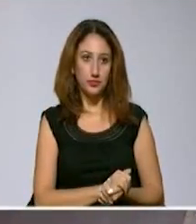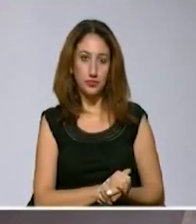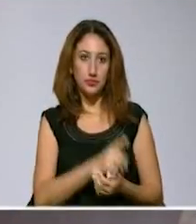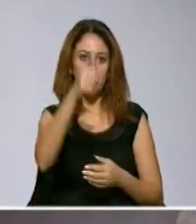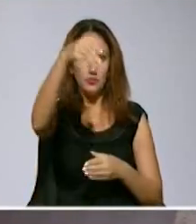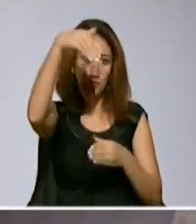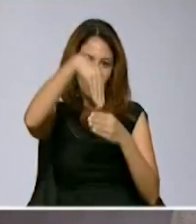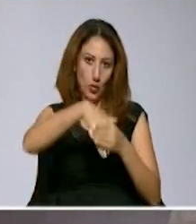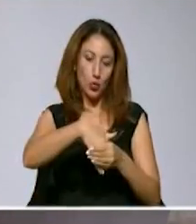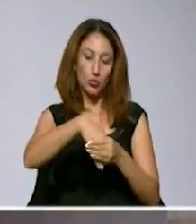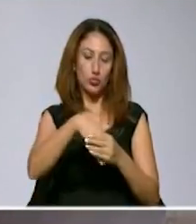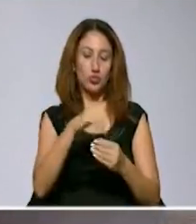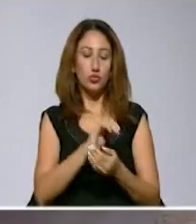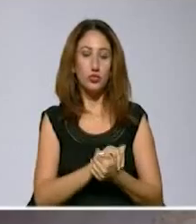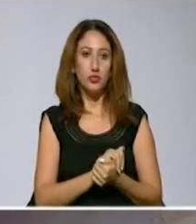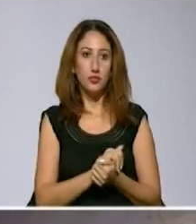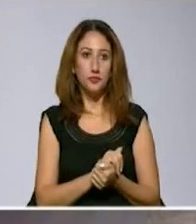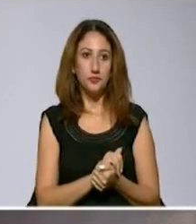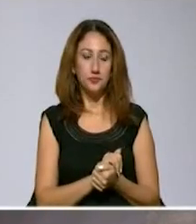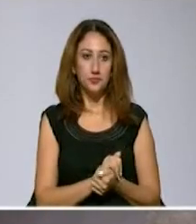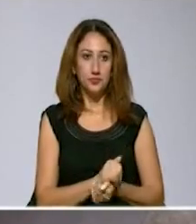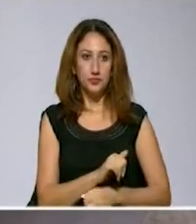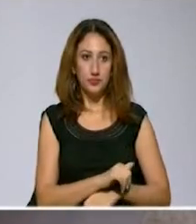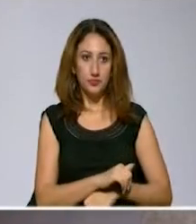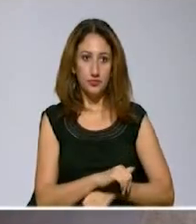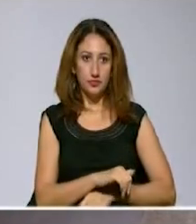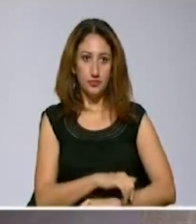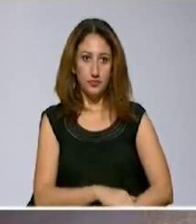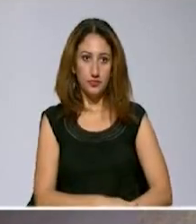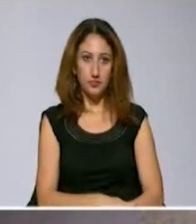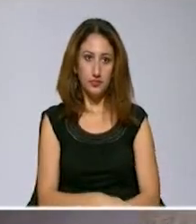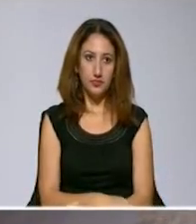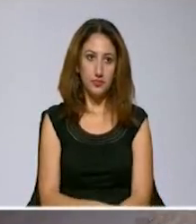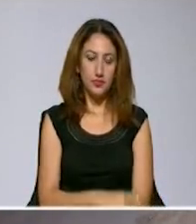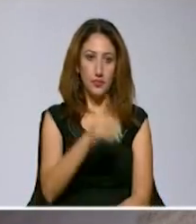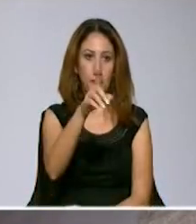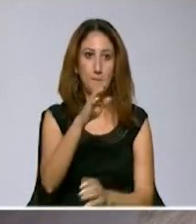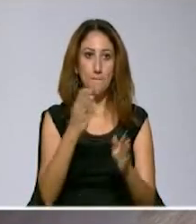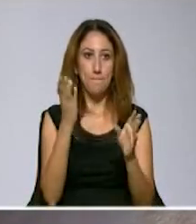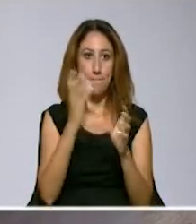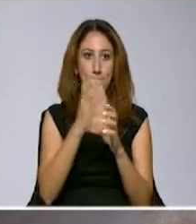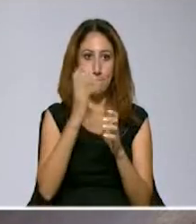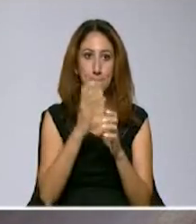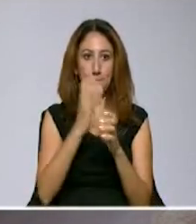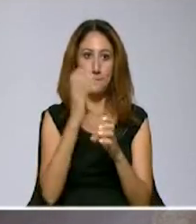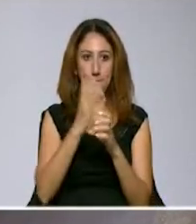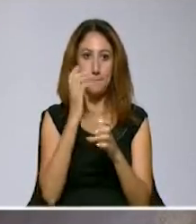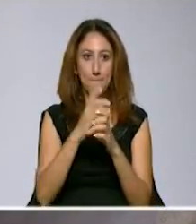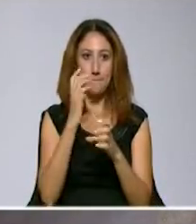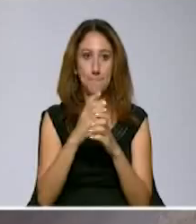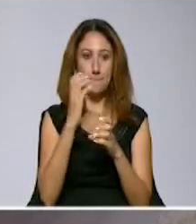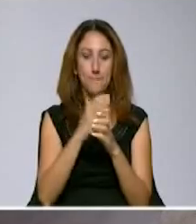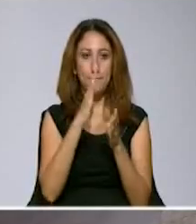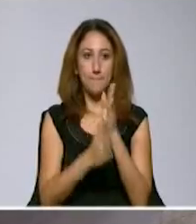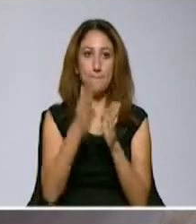حط كارت حضرتك في اي مكان. اوكي، فنط الكروت زي ما حضرتك عايز. دلوقتي انا اعرف كارت حضرتك فين او كارت حضرتك فين.